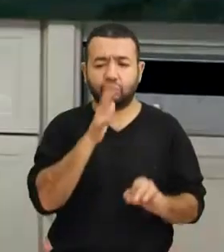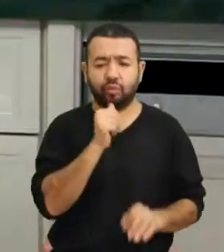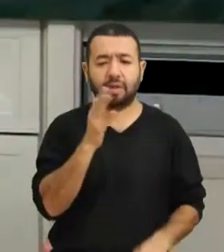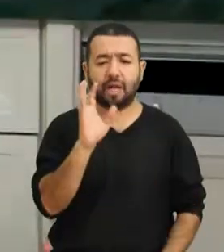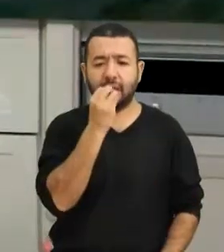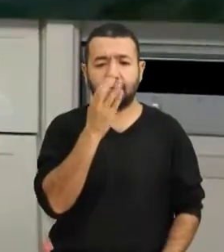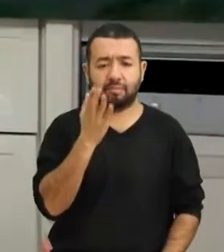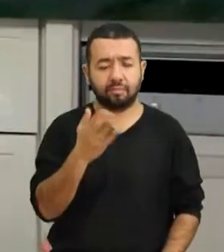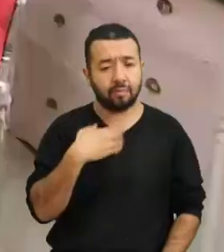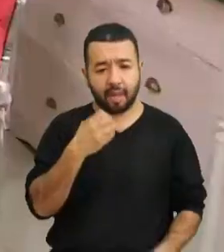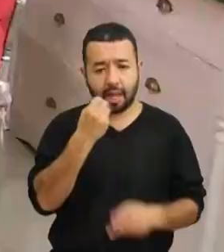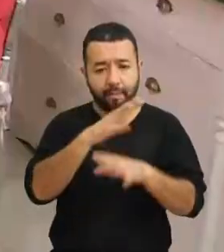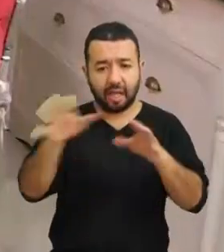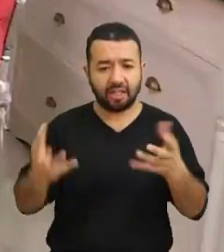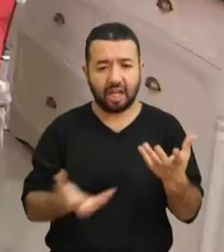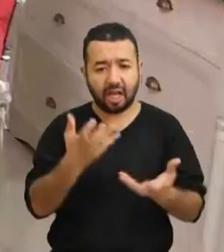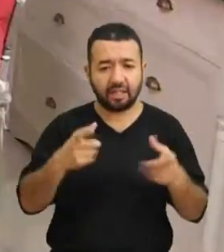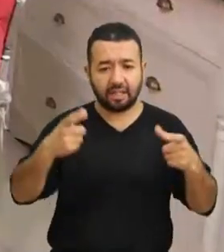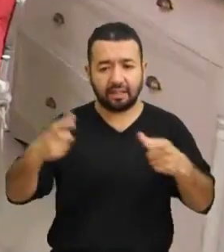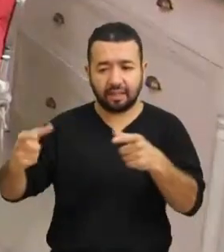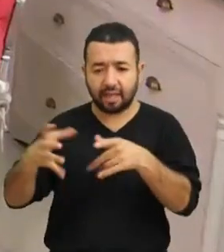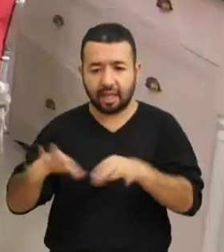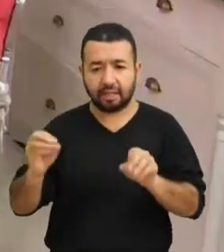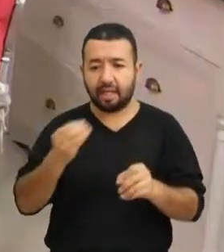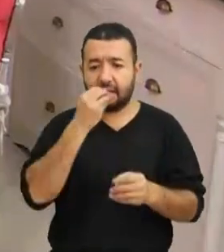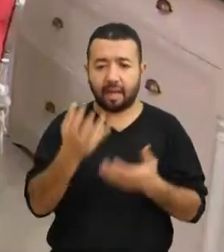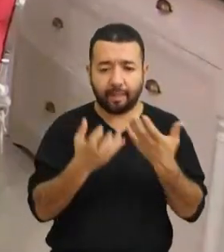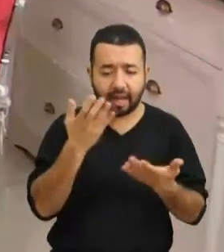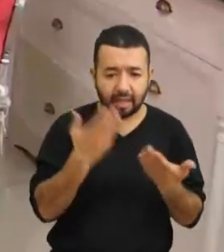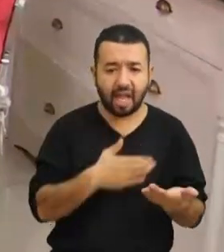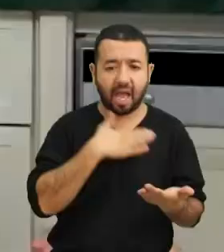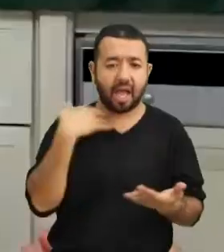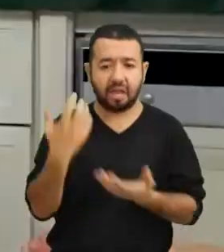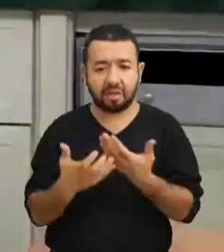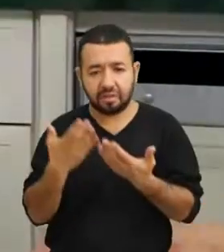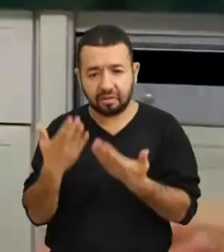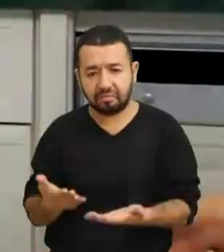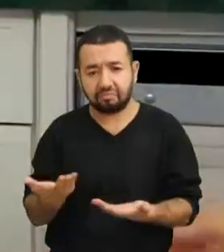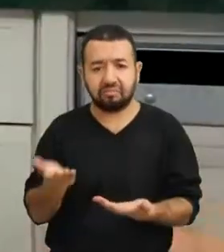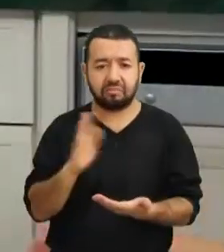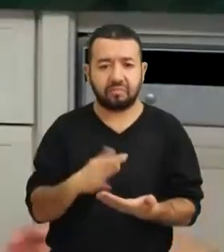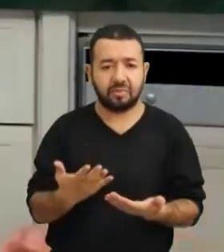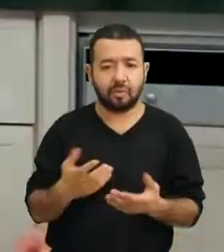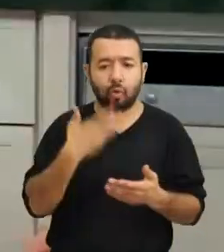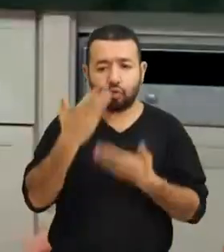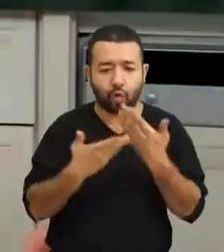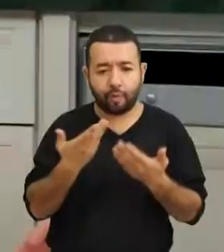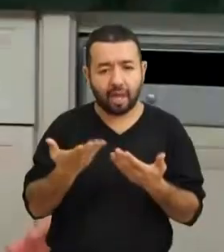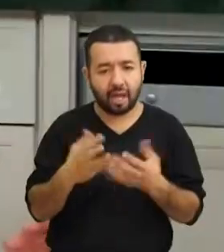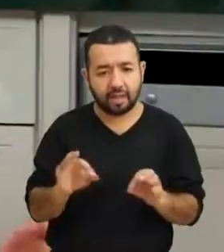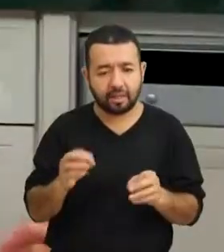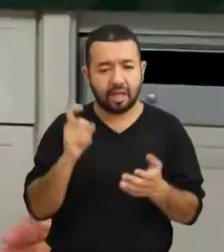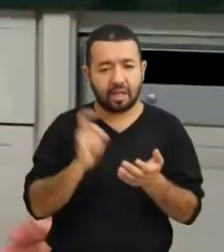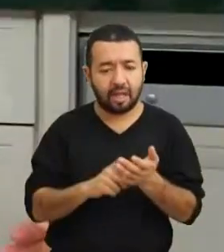kazanları kurayım diyorum, tamam mı? Bir keşkek yaparsın. Sonra bir etli yahni yaparsın. Sonra ne bileyim böyle bir şehriye çorbası.